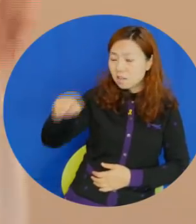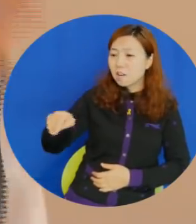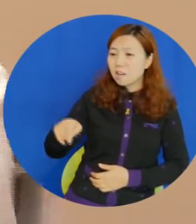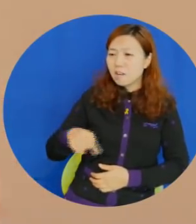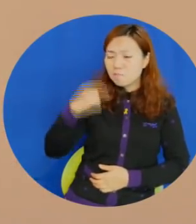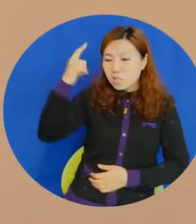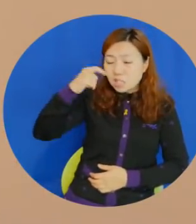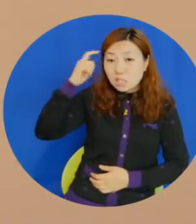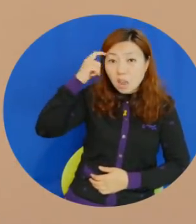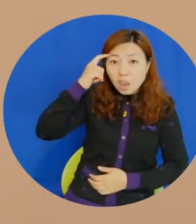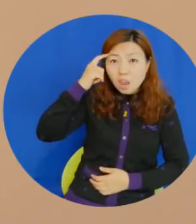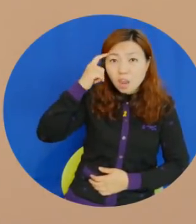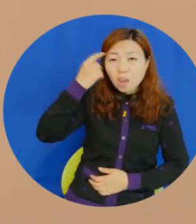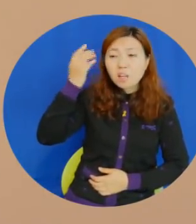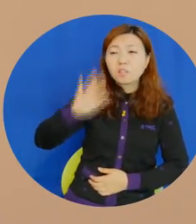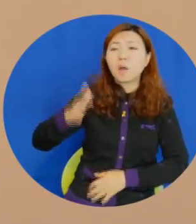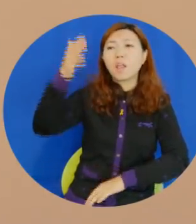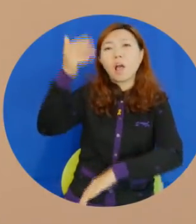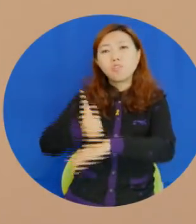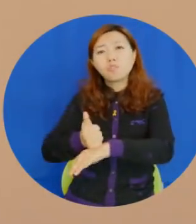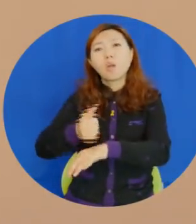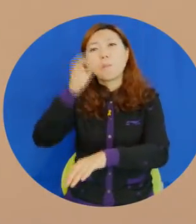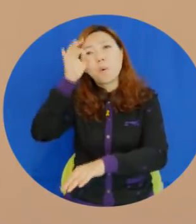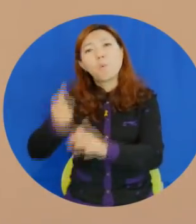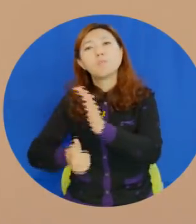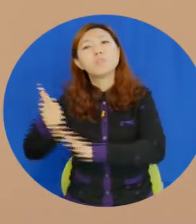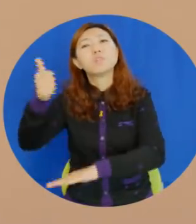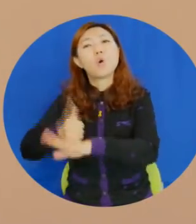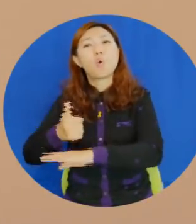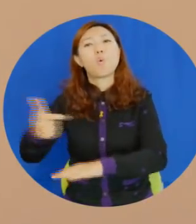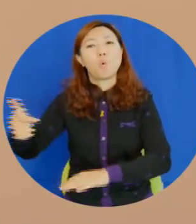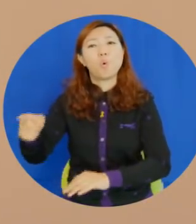막심한 놈이고 미친놈이 취급을 한단 말이에요.